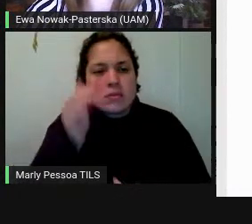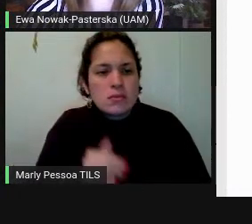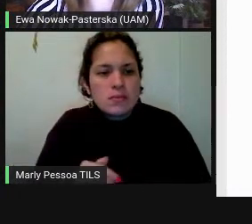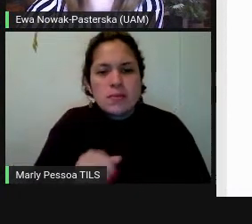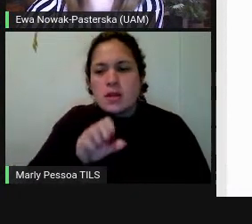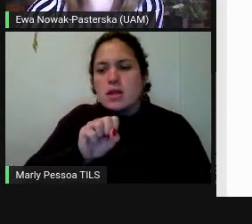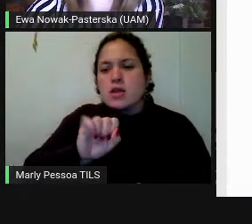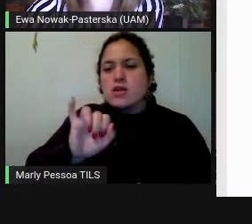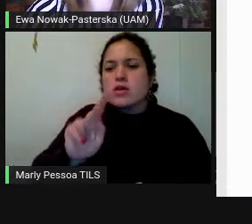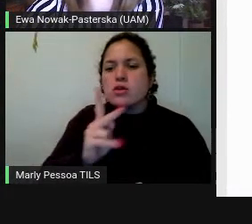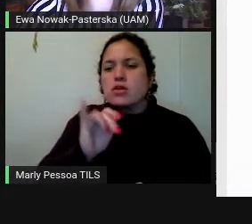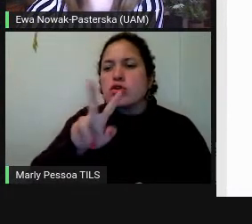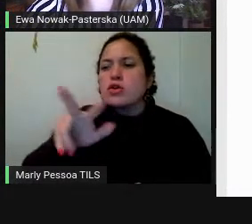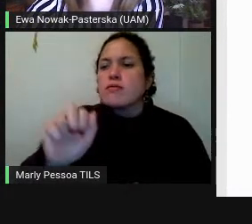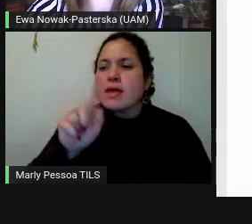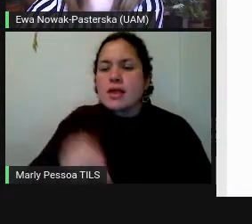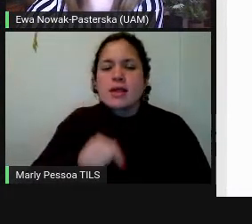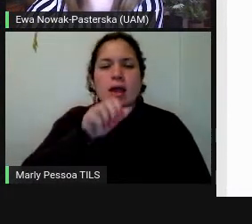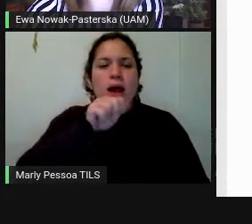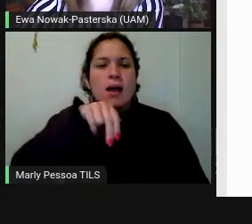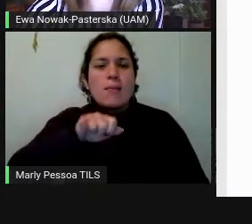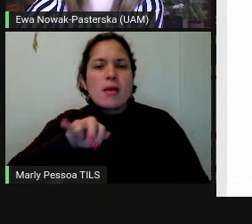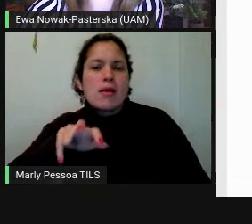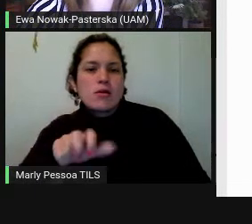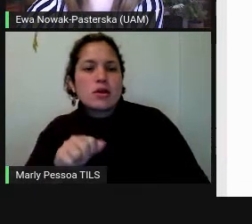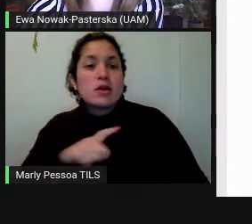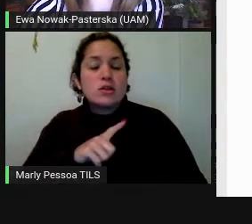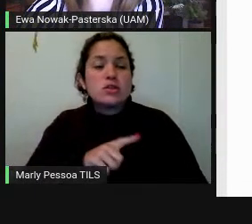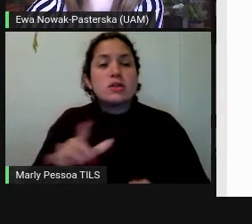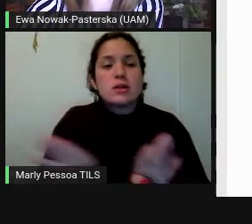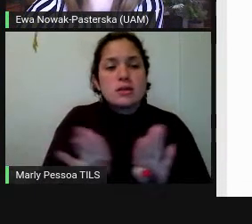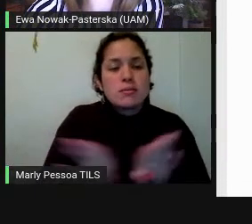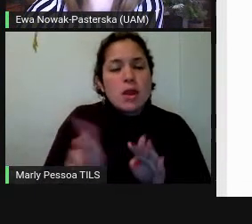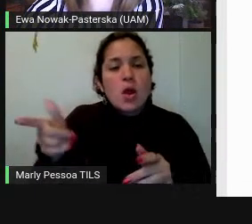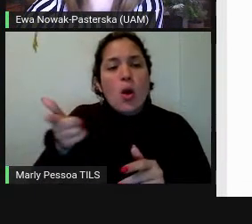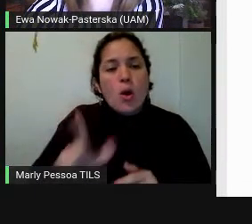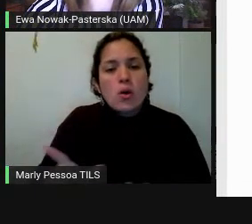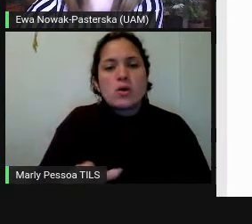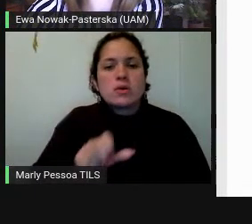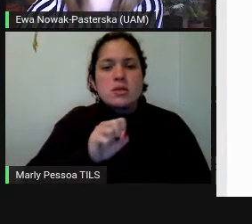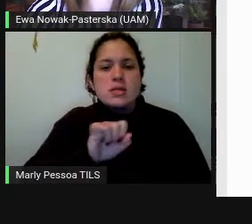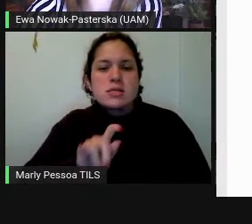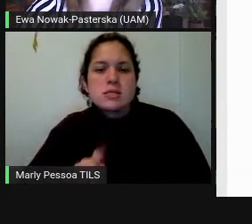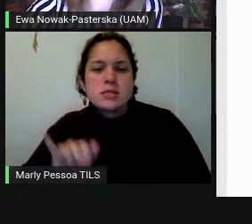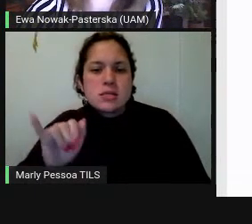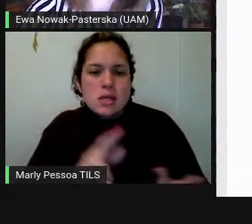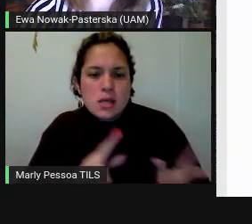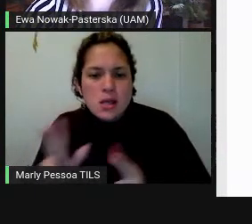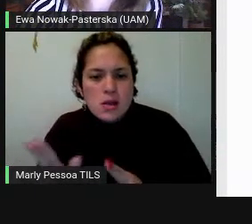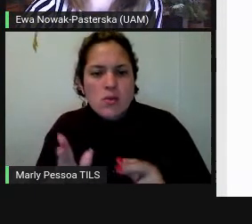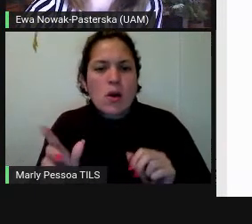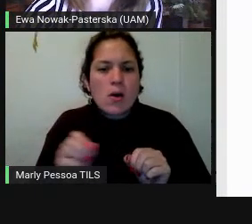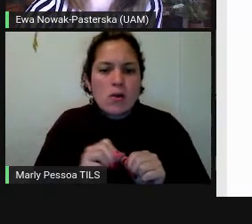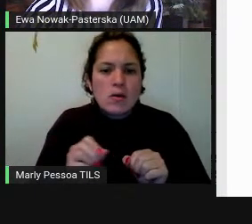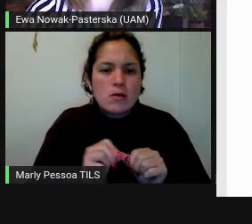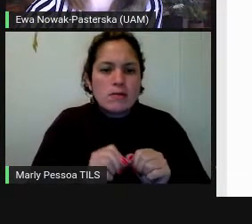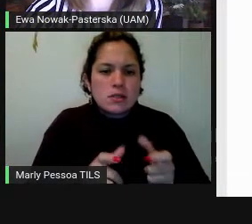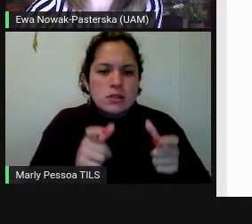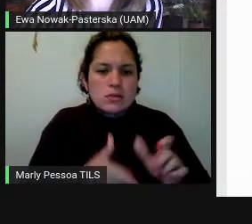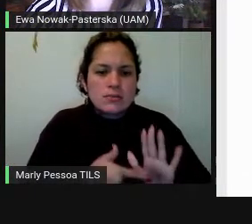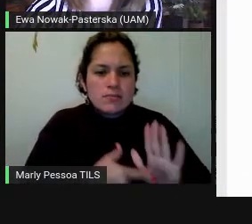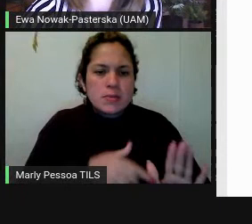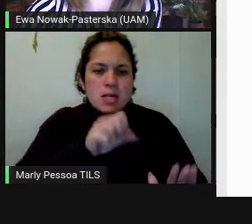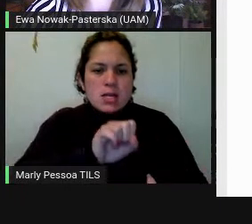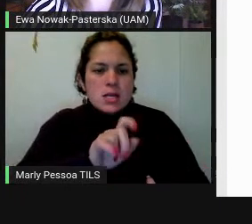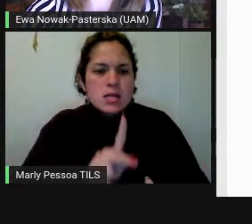śliwa, que é ameixa, e de repente eles também ganharam esse ski como se fossem indicando local, mas na verdade